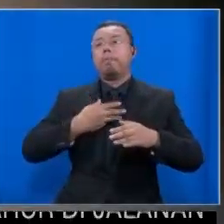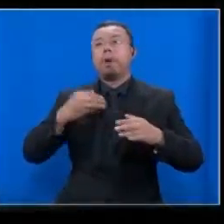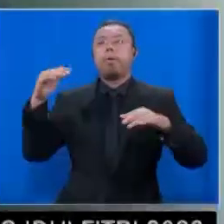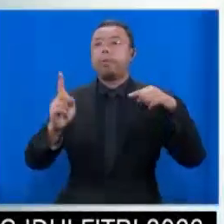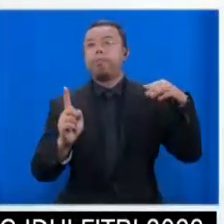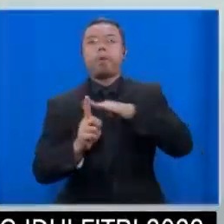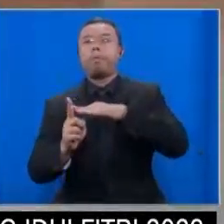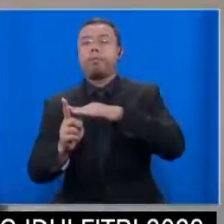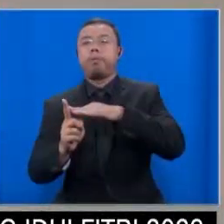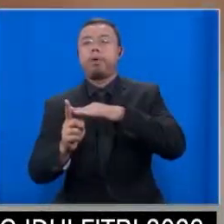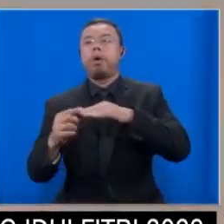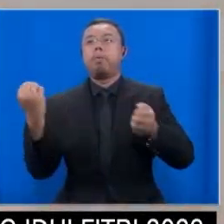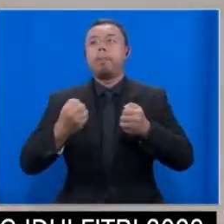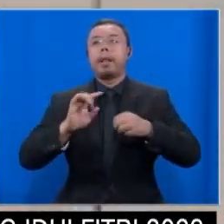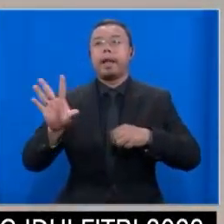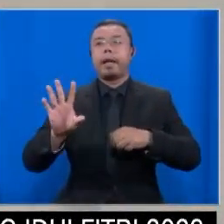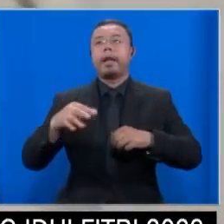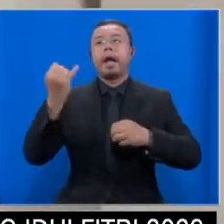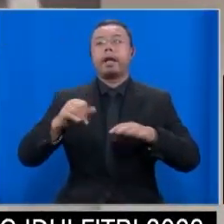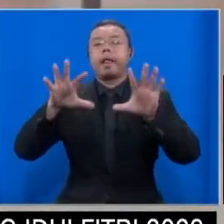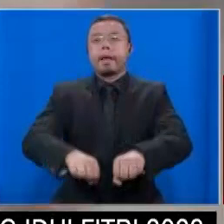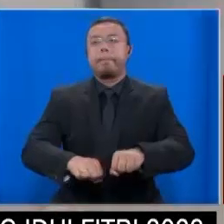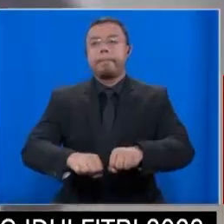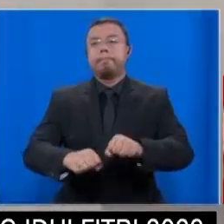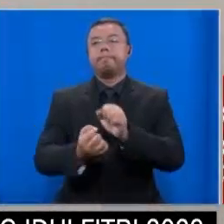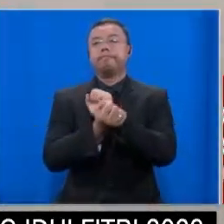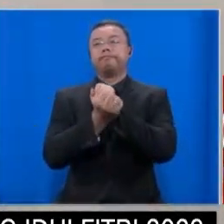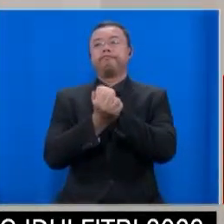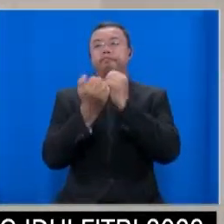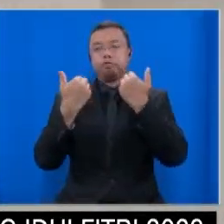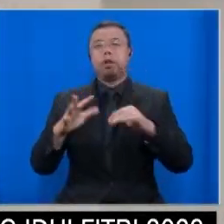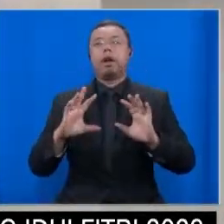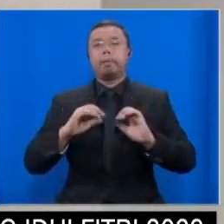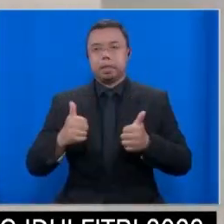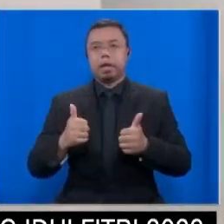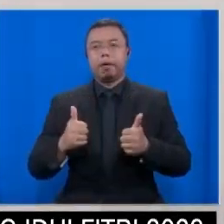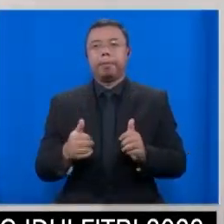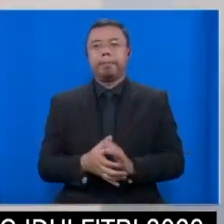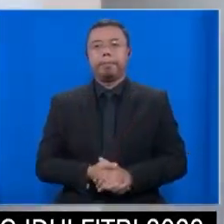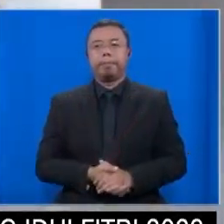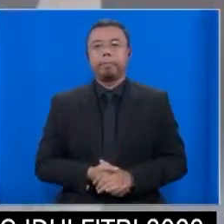menabrakkan mobilnya ke kendaraan lain. Hingga akhirnya polisi berhasil membekuk para tersangka.